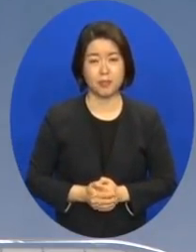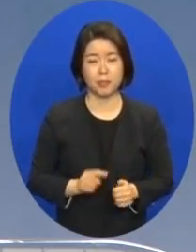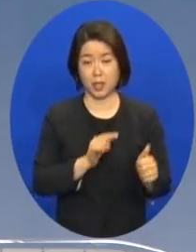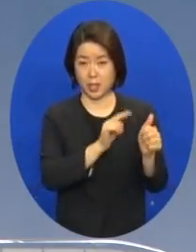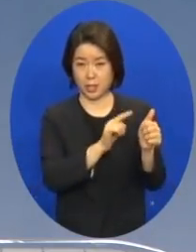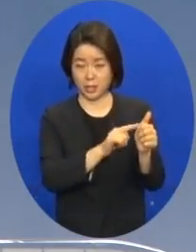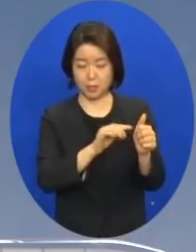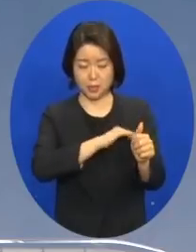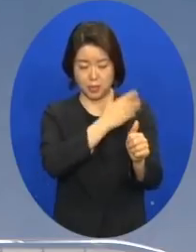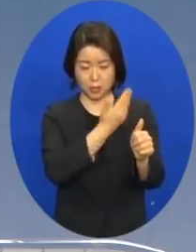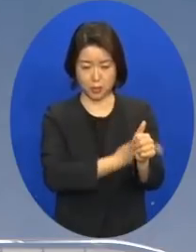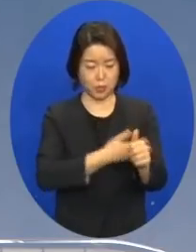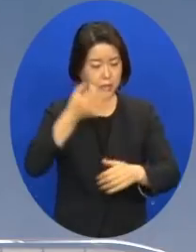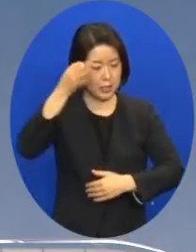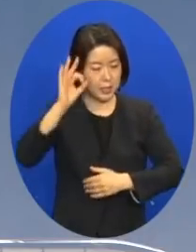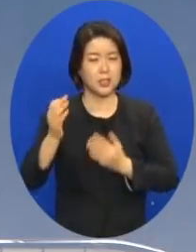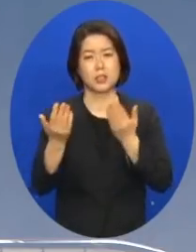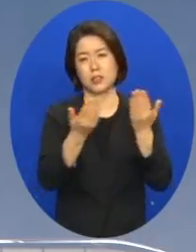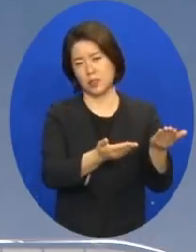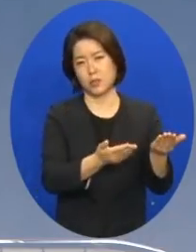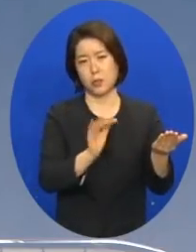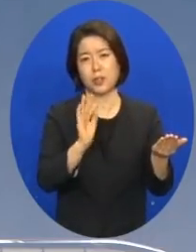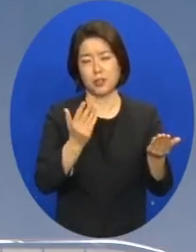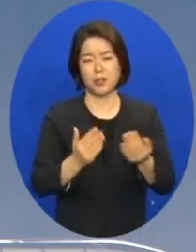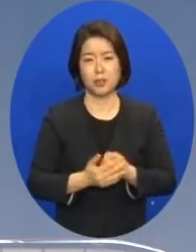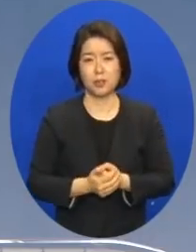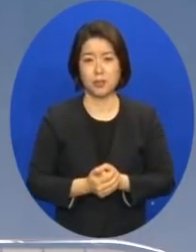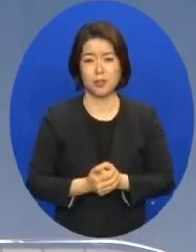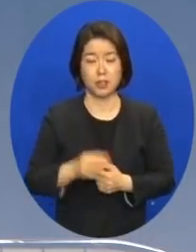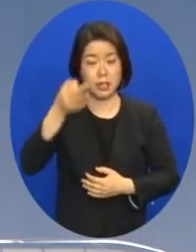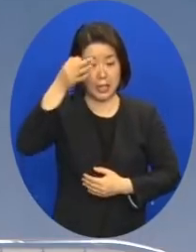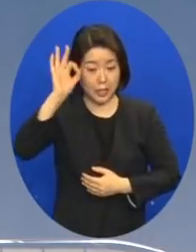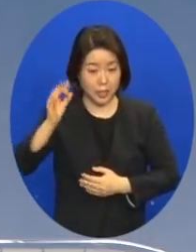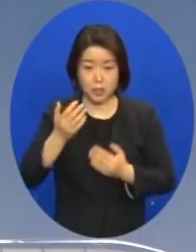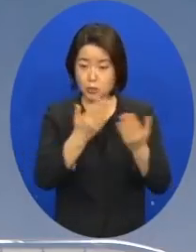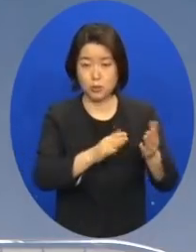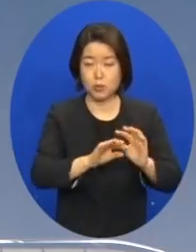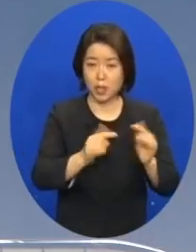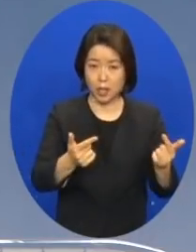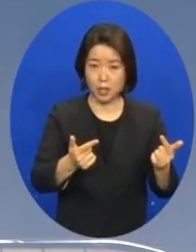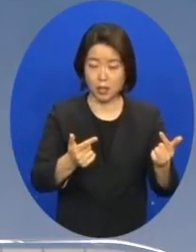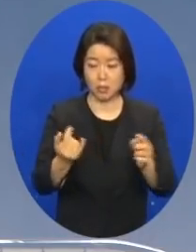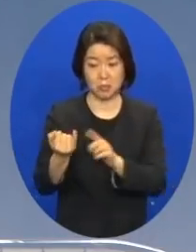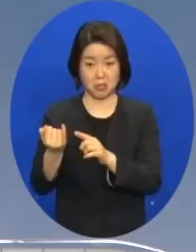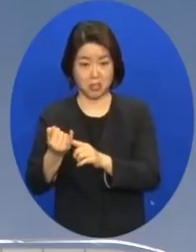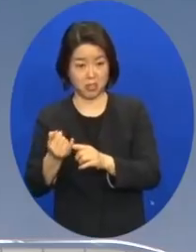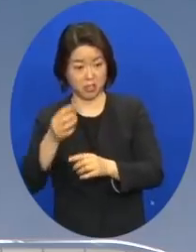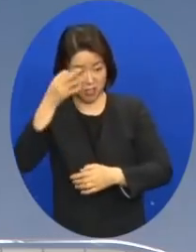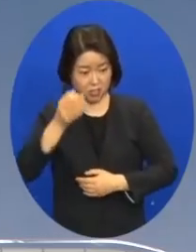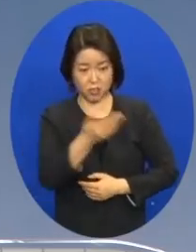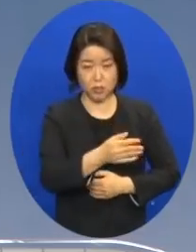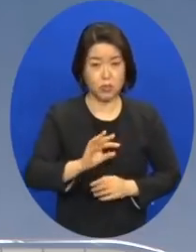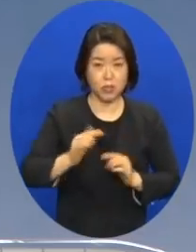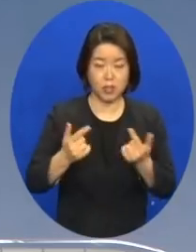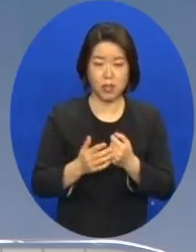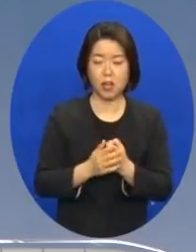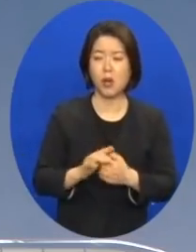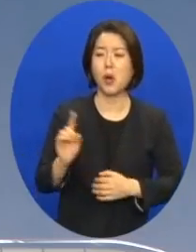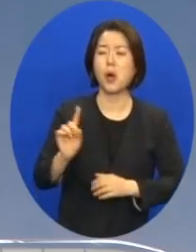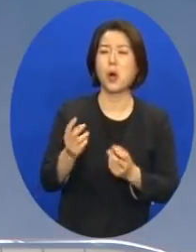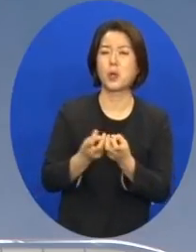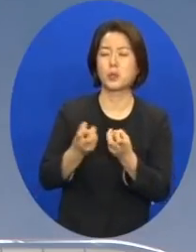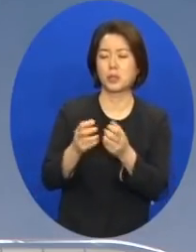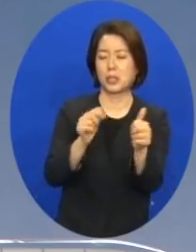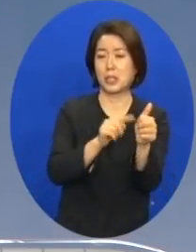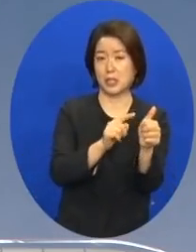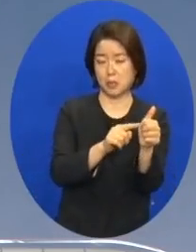남자의 권위를 인정해 줘야 하는 겁니다. 인정해 주지 않는데 아내가 어떻게 남자가 권위를 가질 수